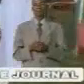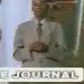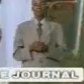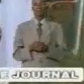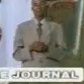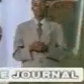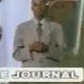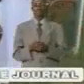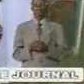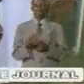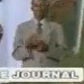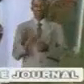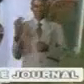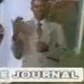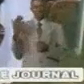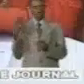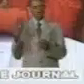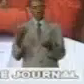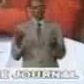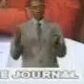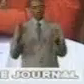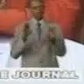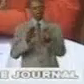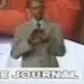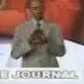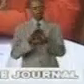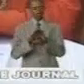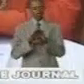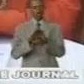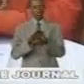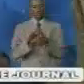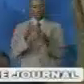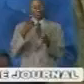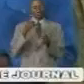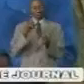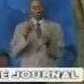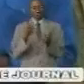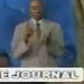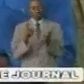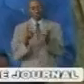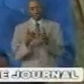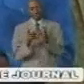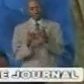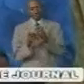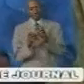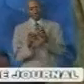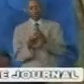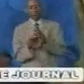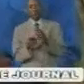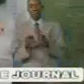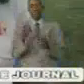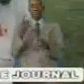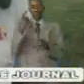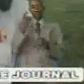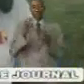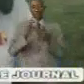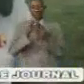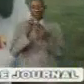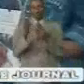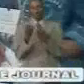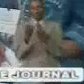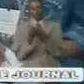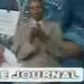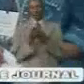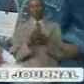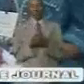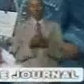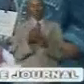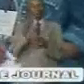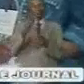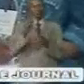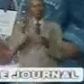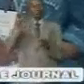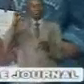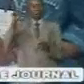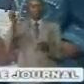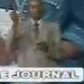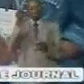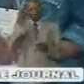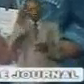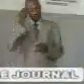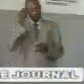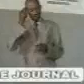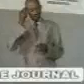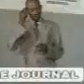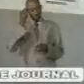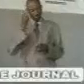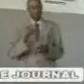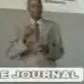Clôture hier du forum de réflexion, débat et de la consultation régionale sur l'environnement, la gouvernance mondiale. Rôle d'avant-garde